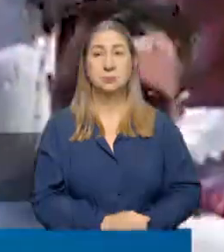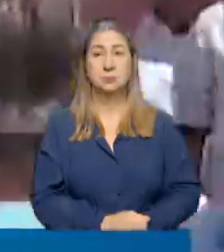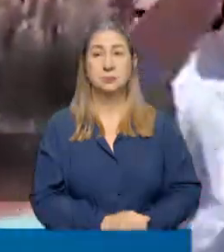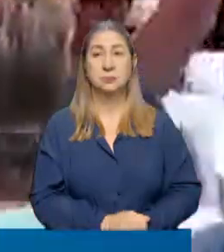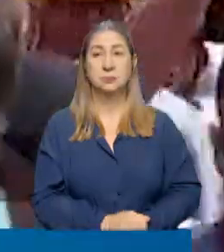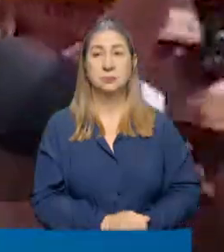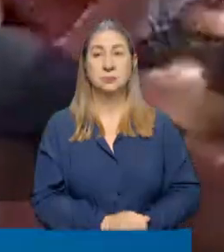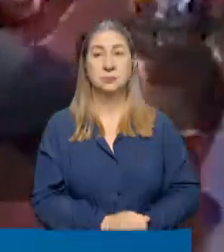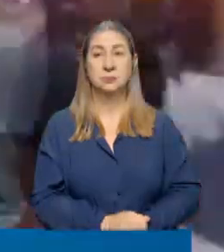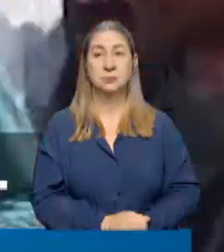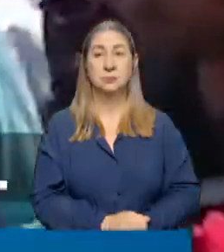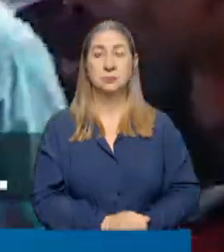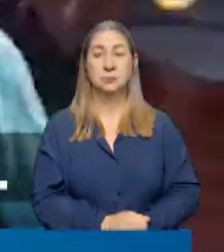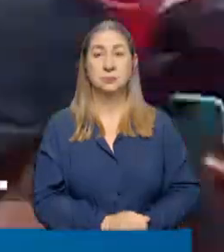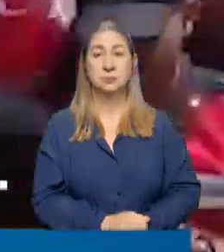bakıyorsun.